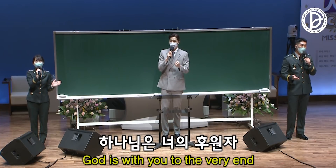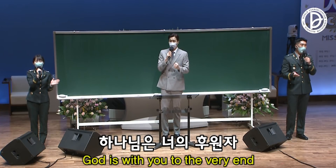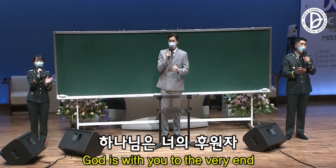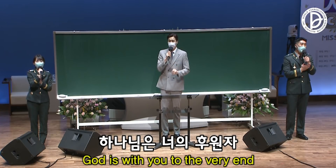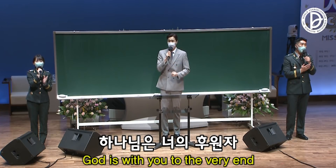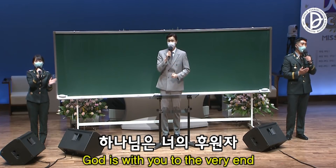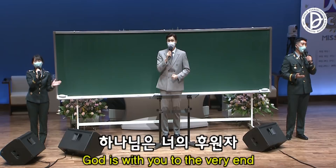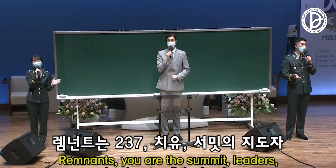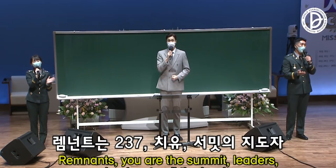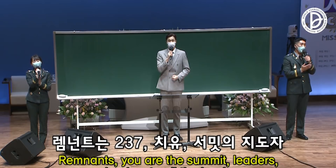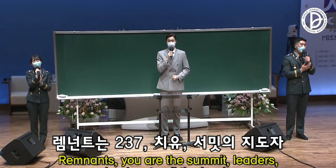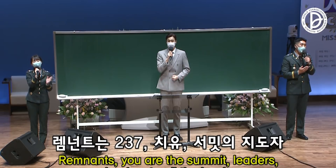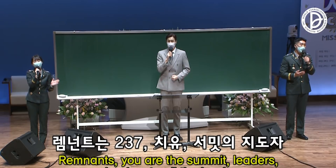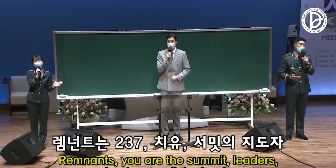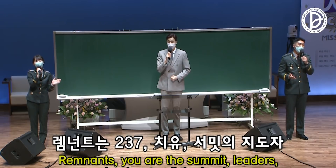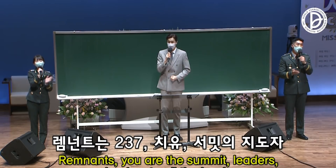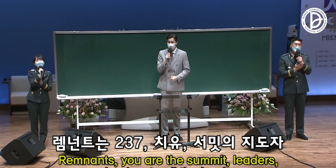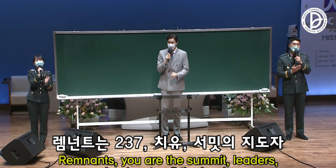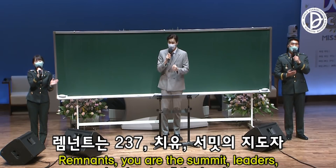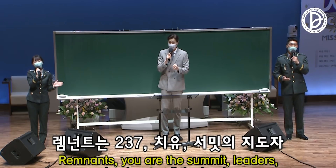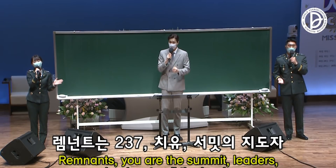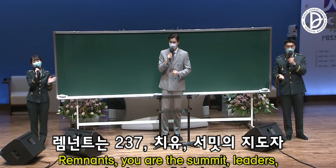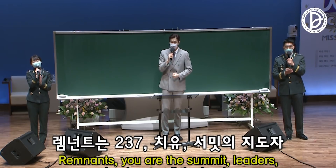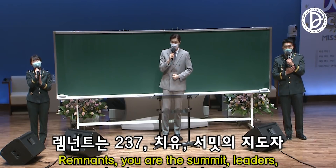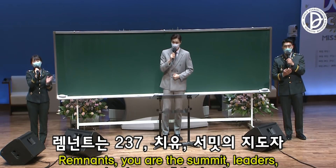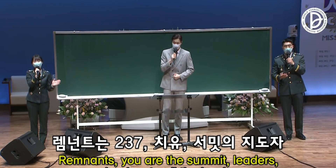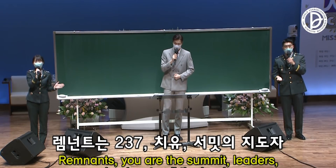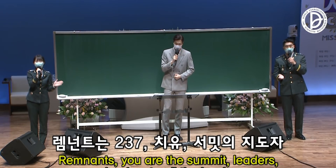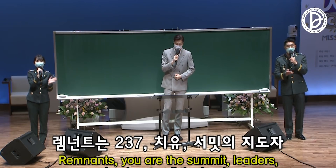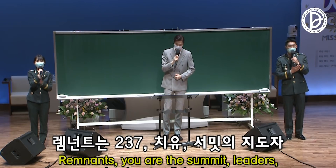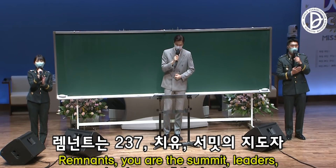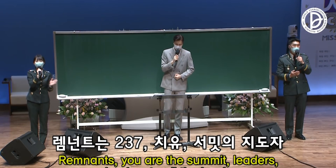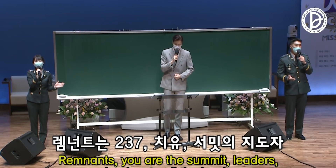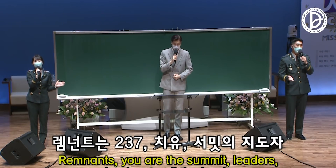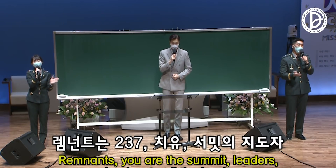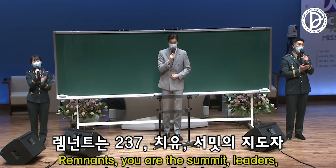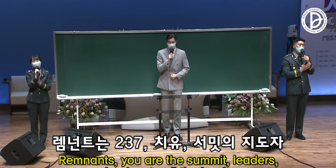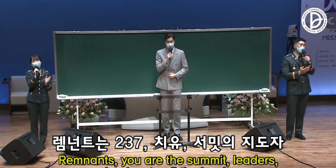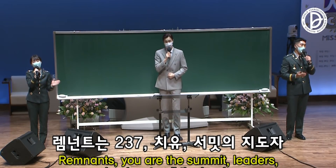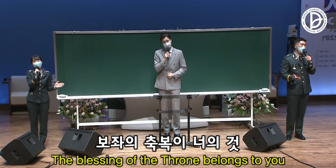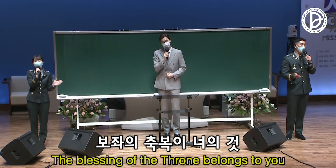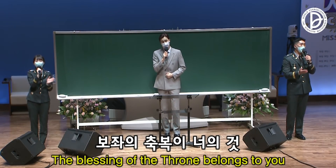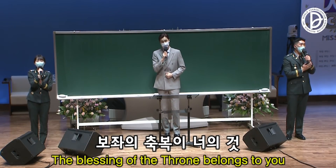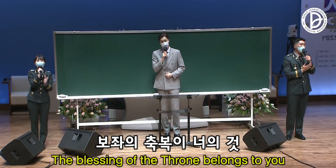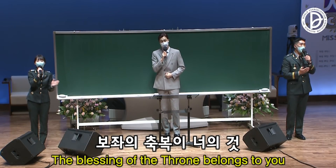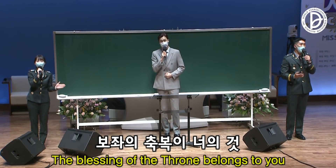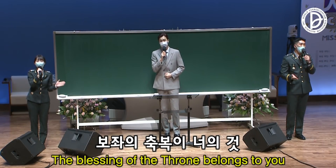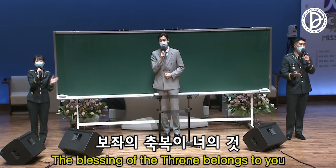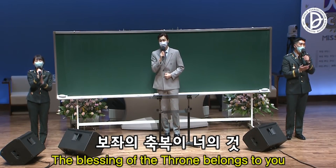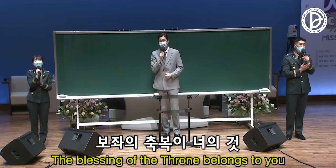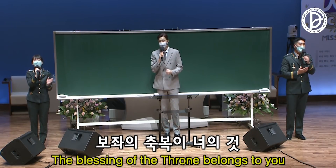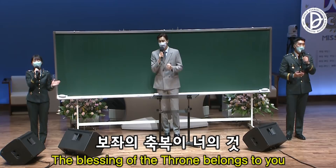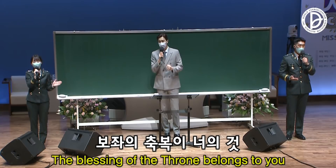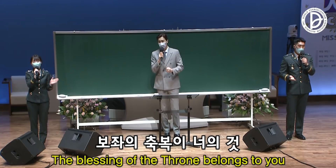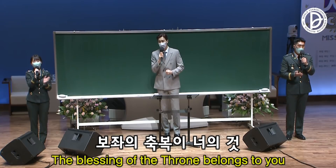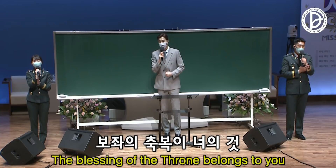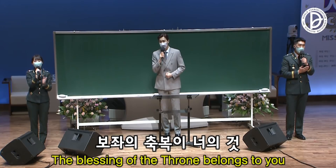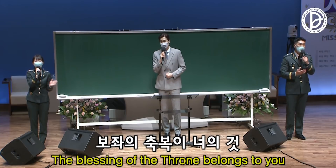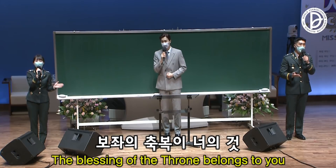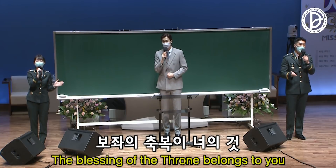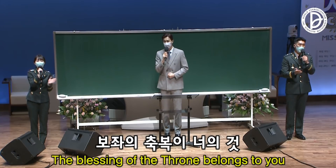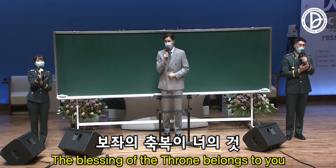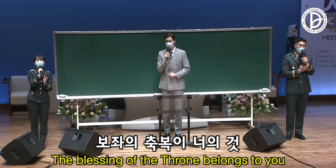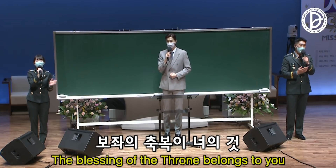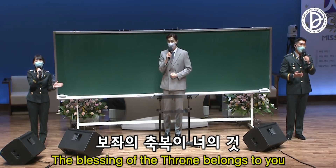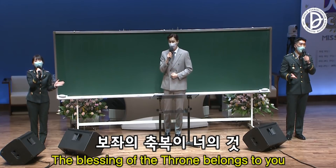하나님은 너의 구원자, 랩런트는 237 치유 서밋의 지도자.